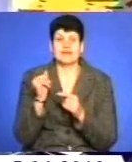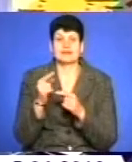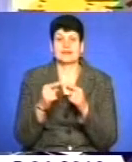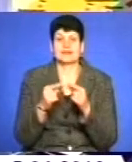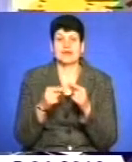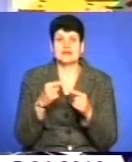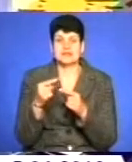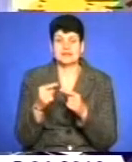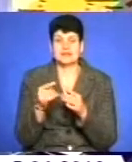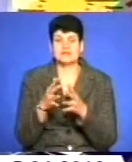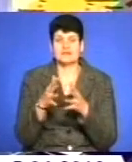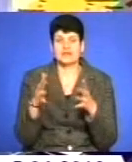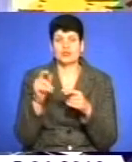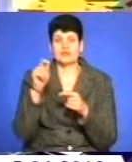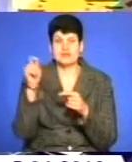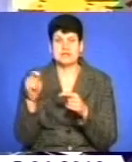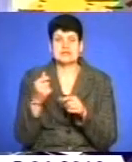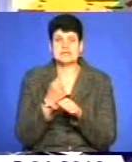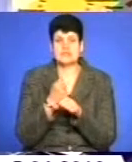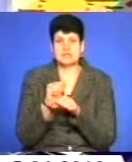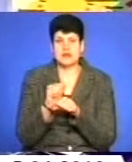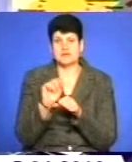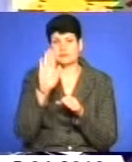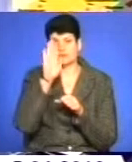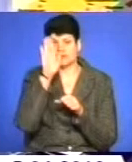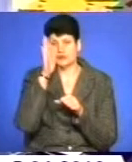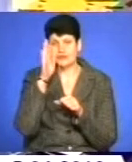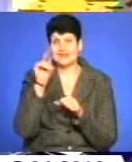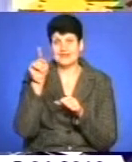у Європі все ж таки спонукає бойовиків незаконних збройних формувань